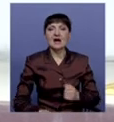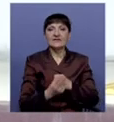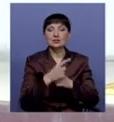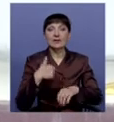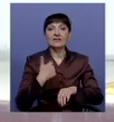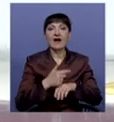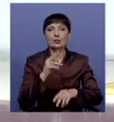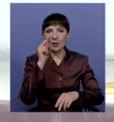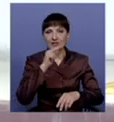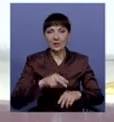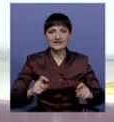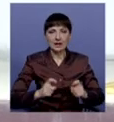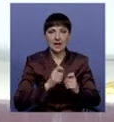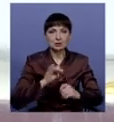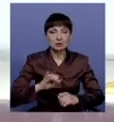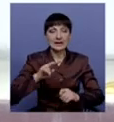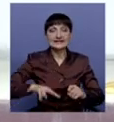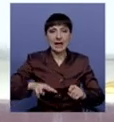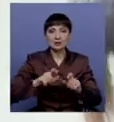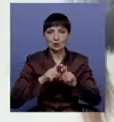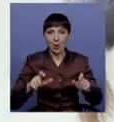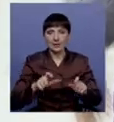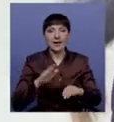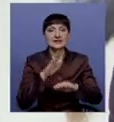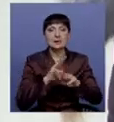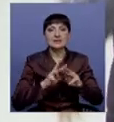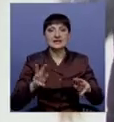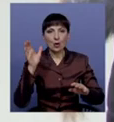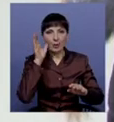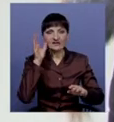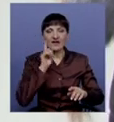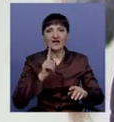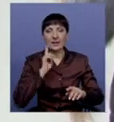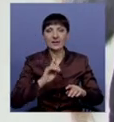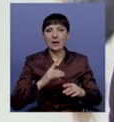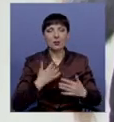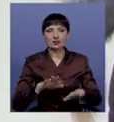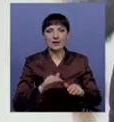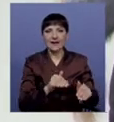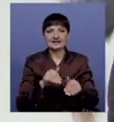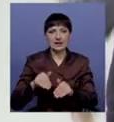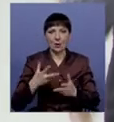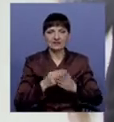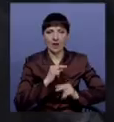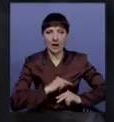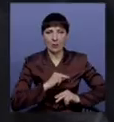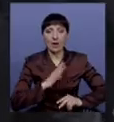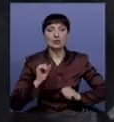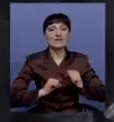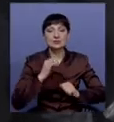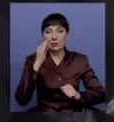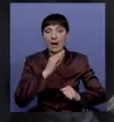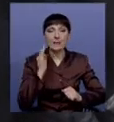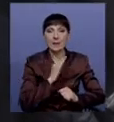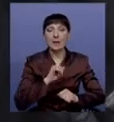главный фигурант скандальной истории – директор школы. Распоряжением министра образования временно отстранена от своих обязанностей. Однако возмущенные